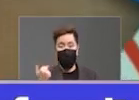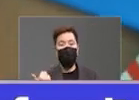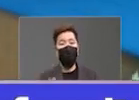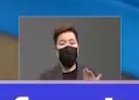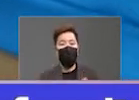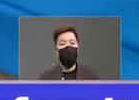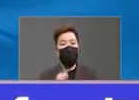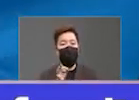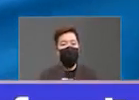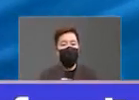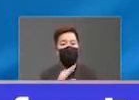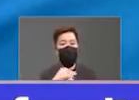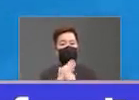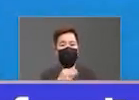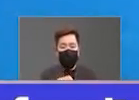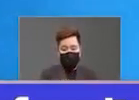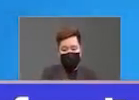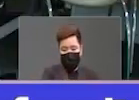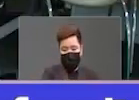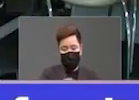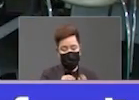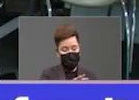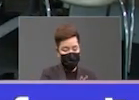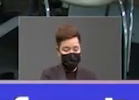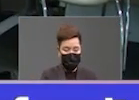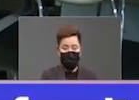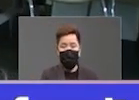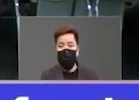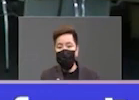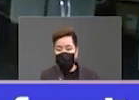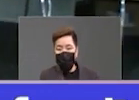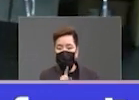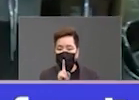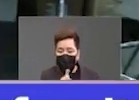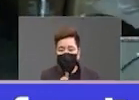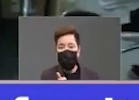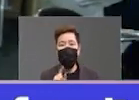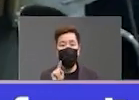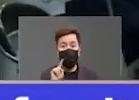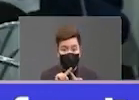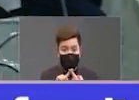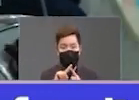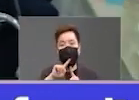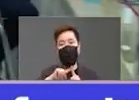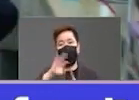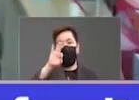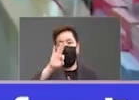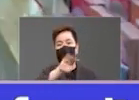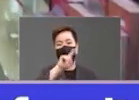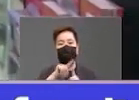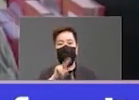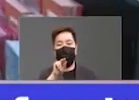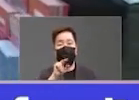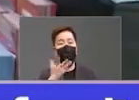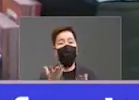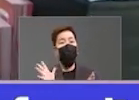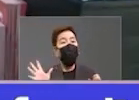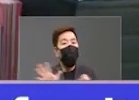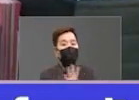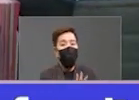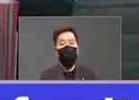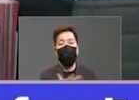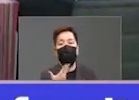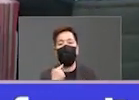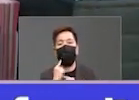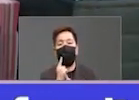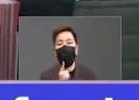ควิดก็คือในช่วง2 ปีแรกเนี่ยจะคิดดอกเบี้ยแค่ 1.99% เองนะครับ ครับผม ส่วนในตาอัตราดอกเบี้ยปีที่3เป็นต้